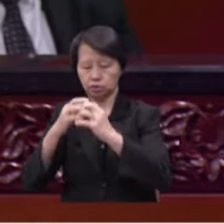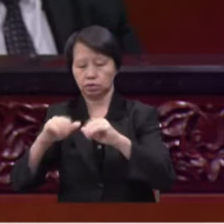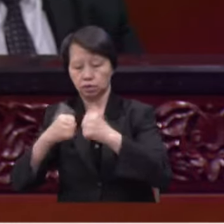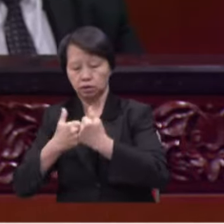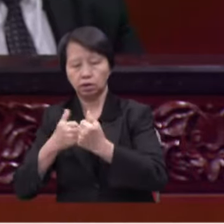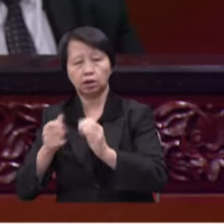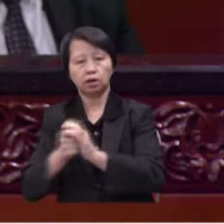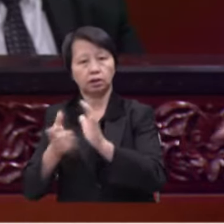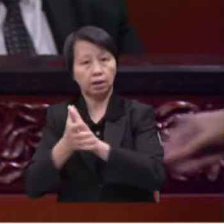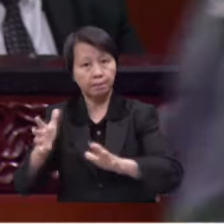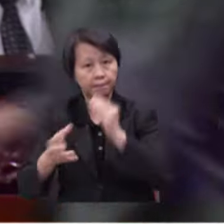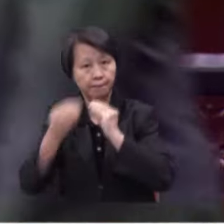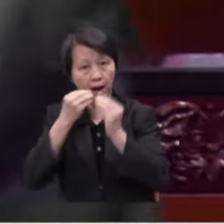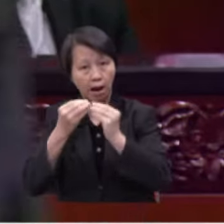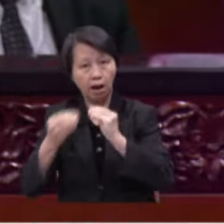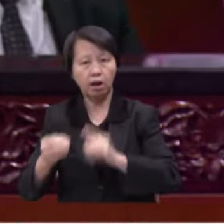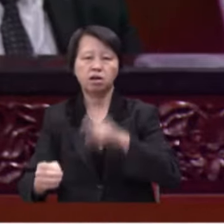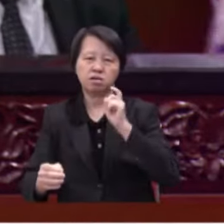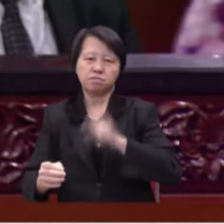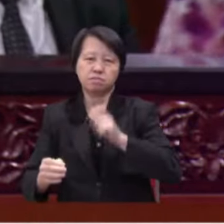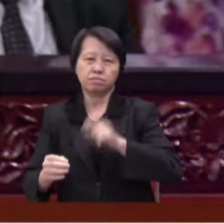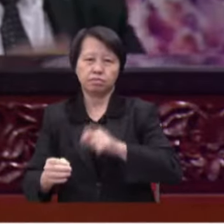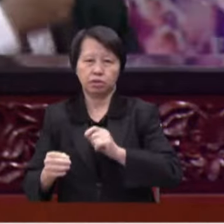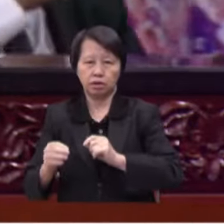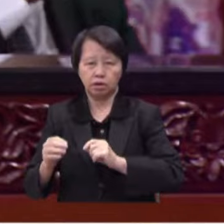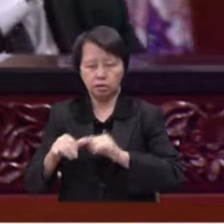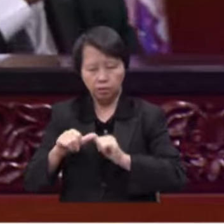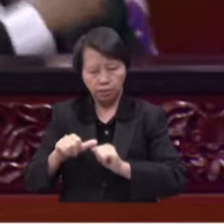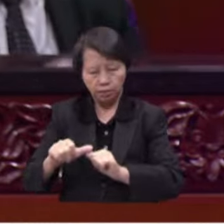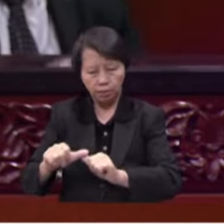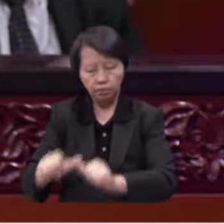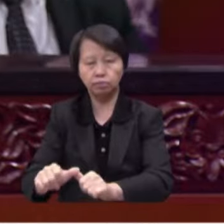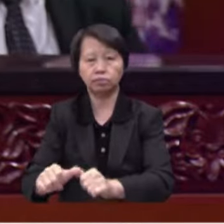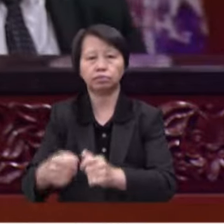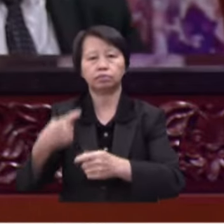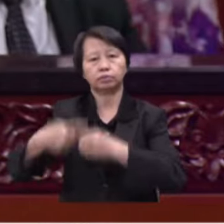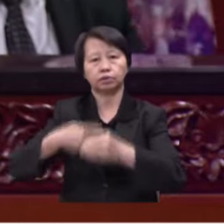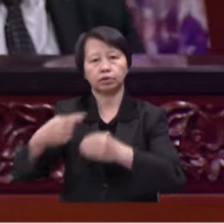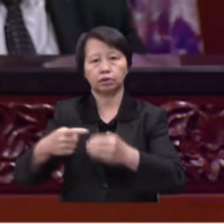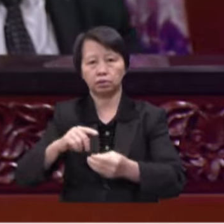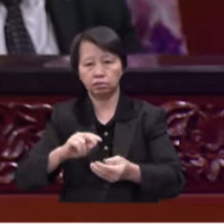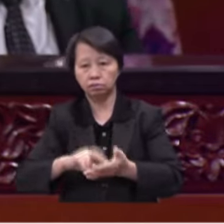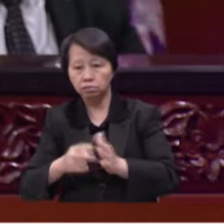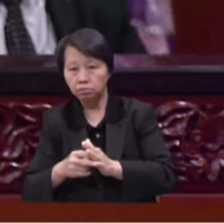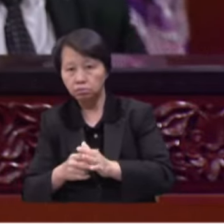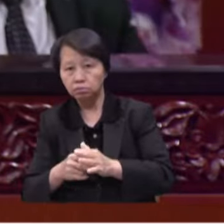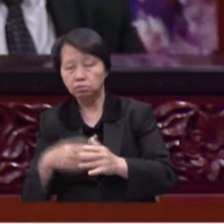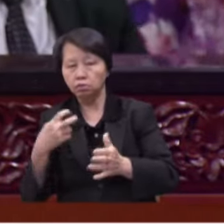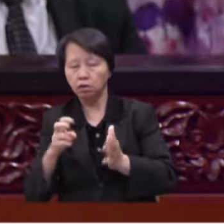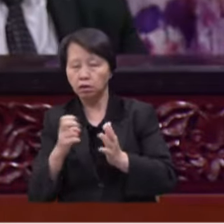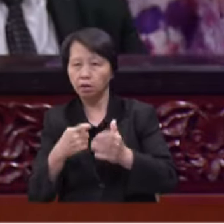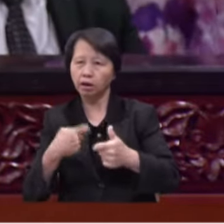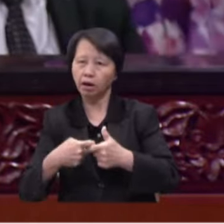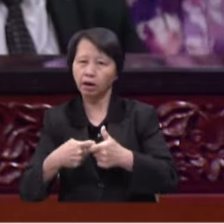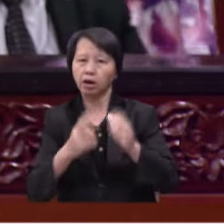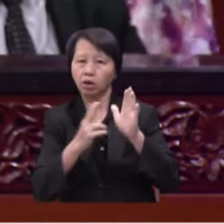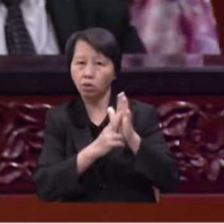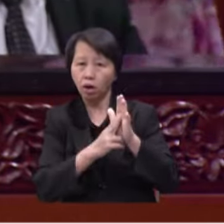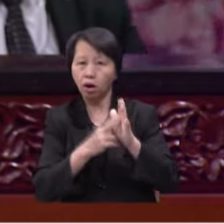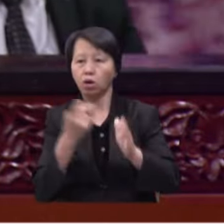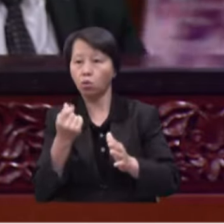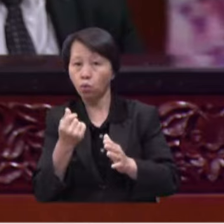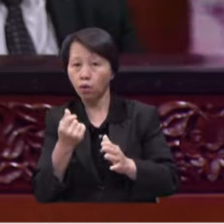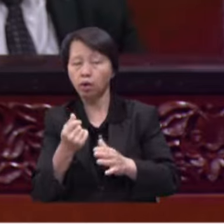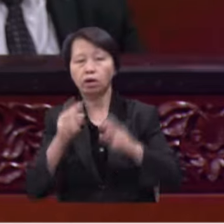security makanan negara memerlukan penilaian lanjut berkaitan implikasi beruntangan keuangan sumber maklusil